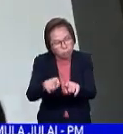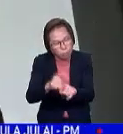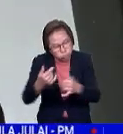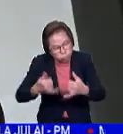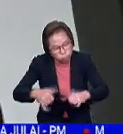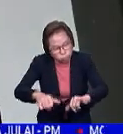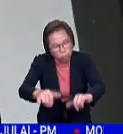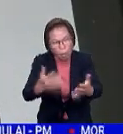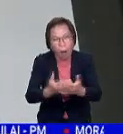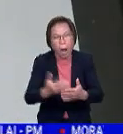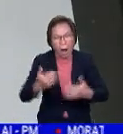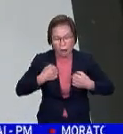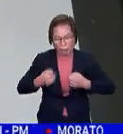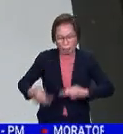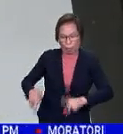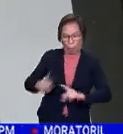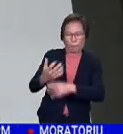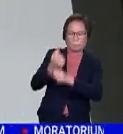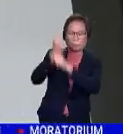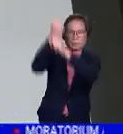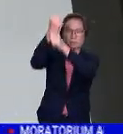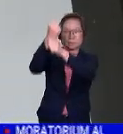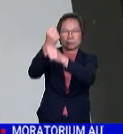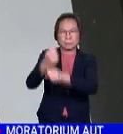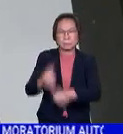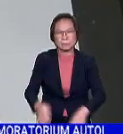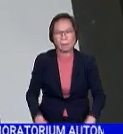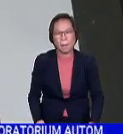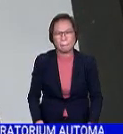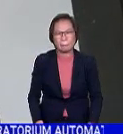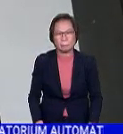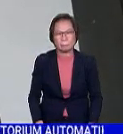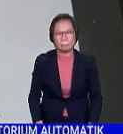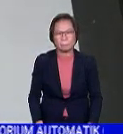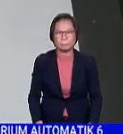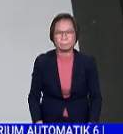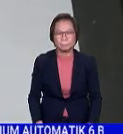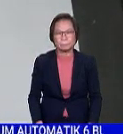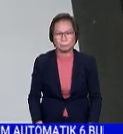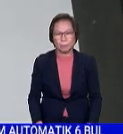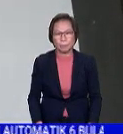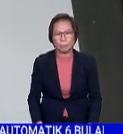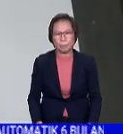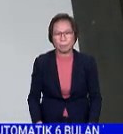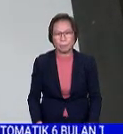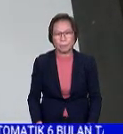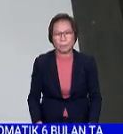kurang mistake, konsisten, every race, setiap race konsisten ada chance